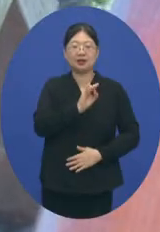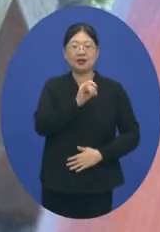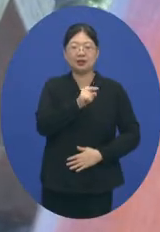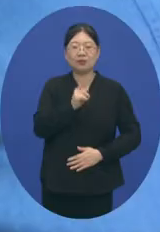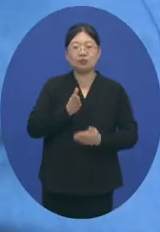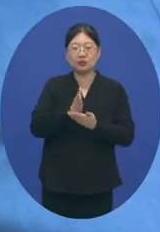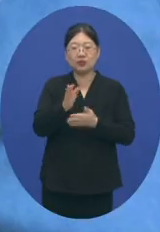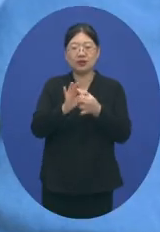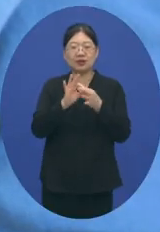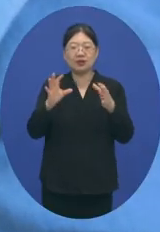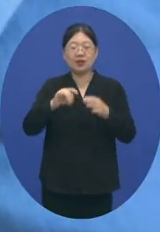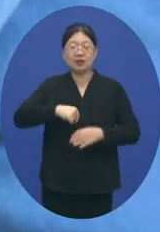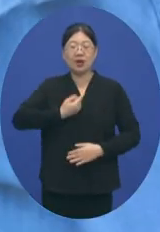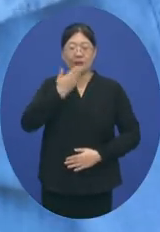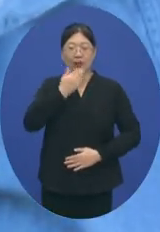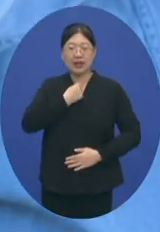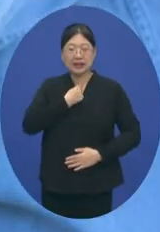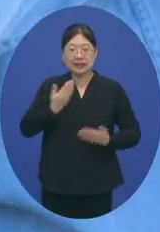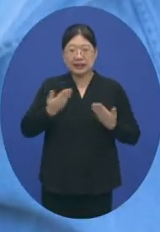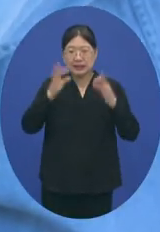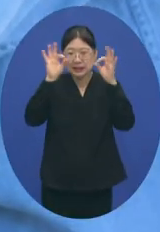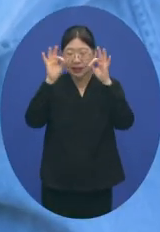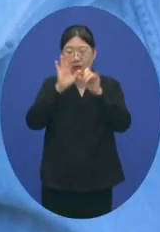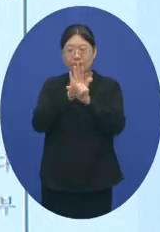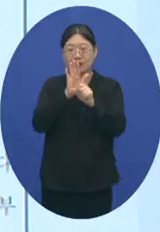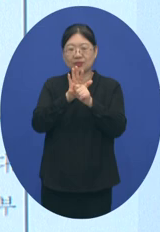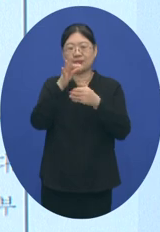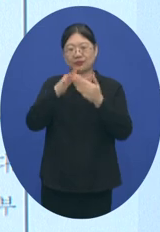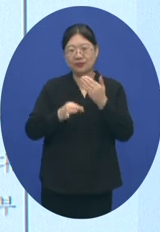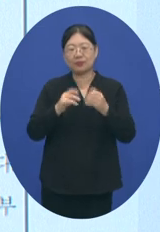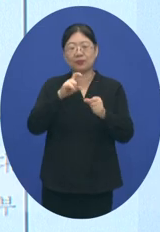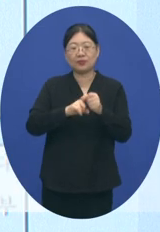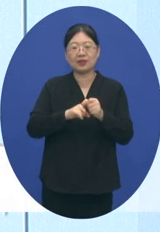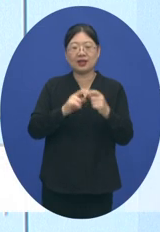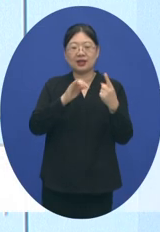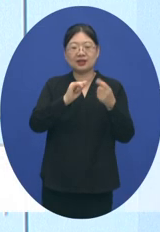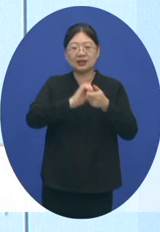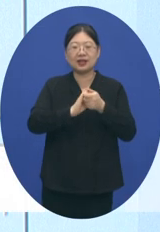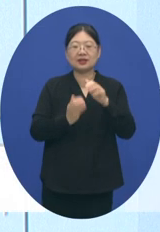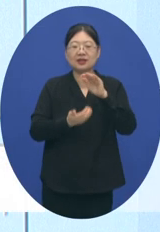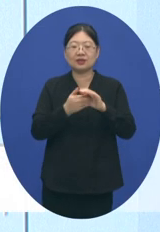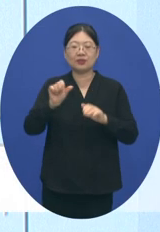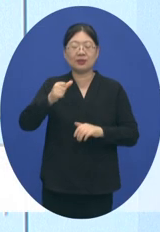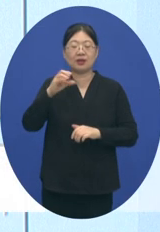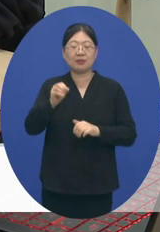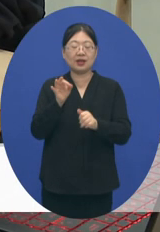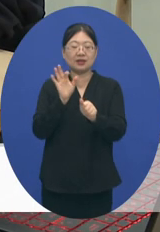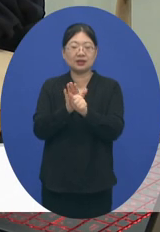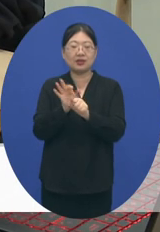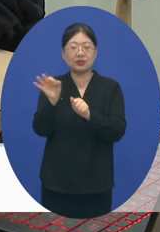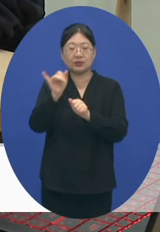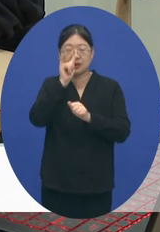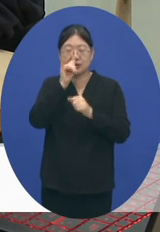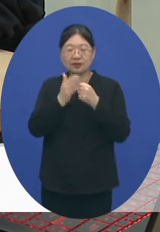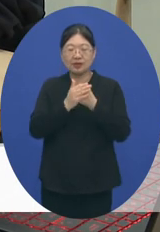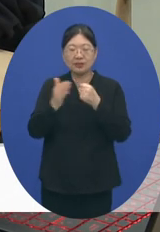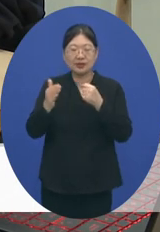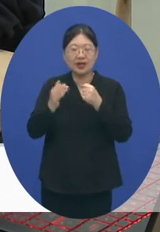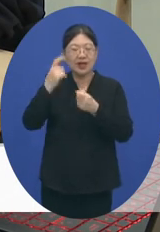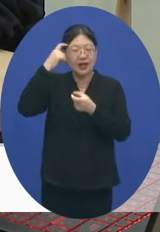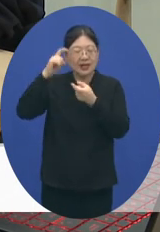분야에 상관없이 스스로 하고 싶은 일을 탐색하도록 돕는 프로그램. 1인당 최대 500만 원의 지원금을 받을 수 있어